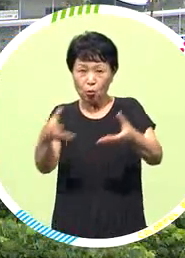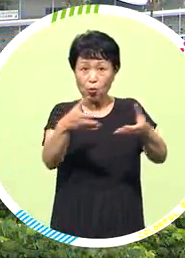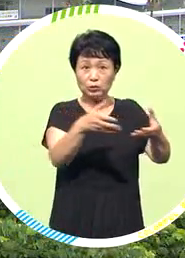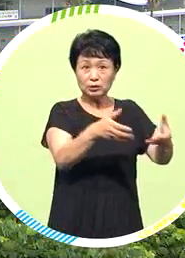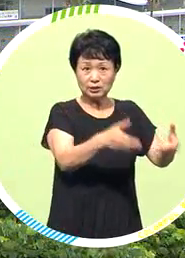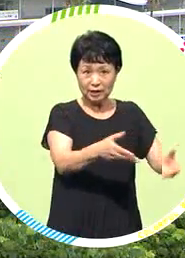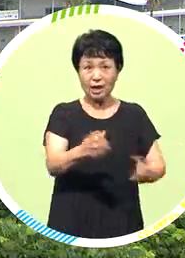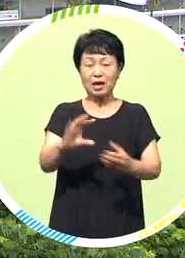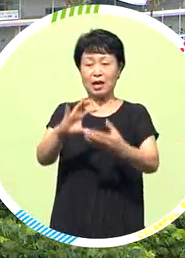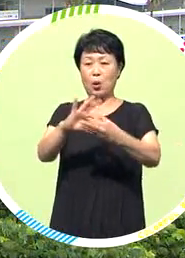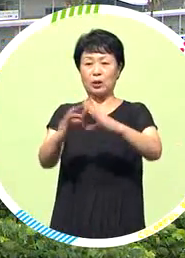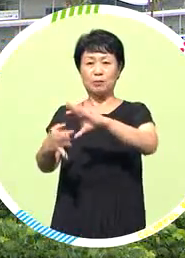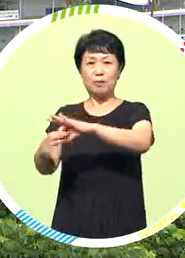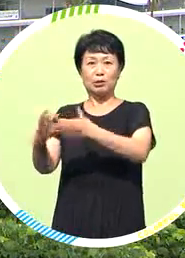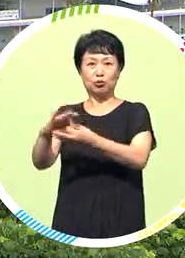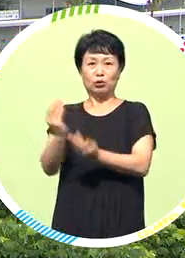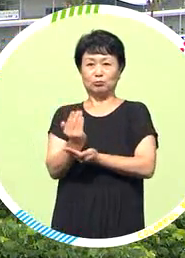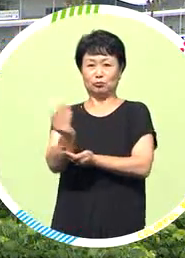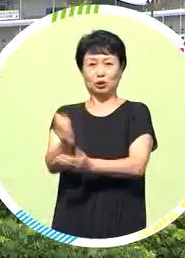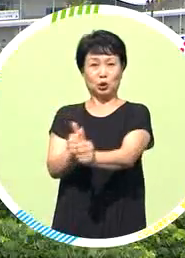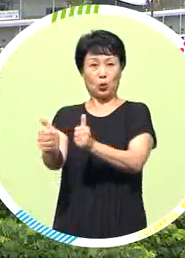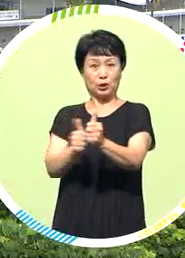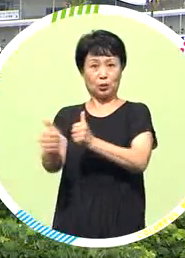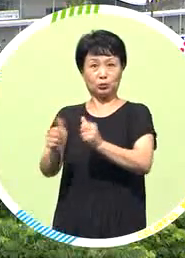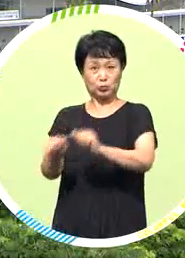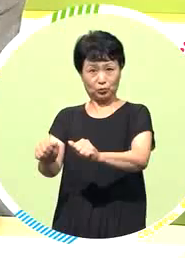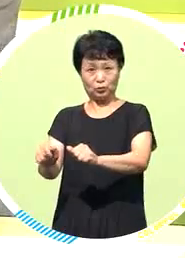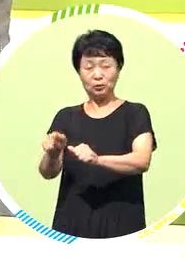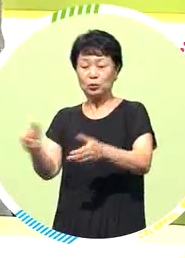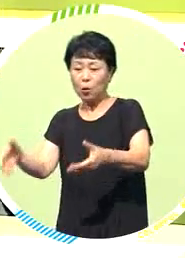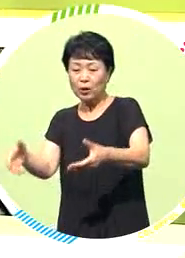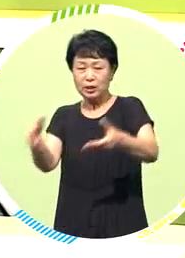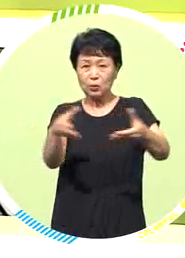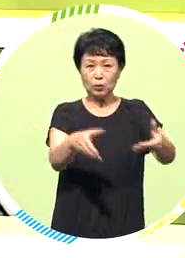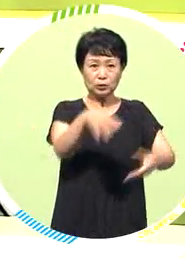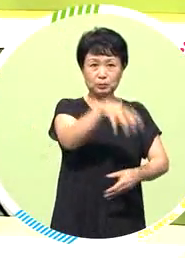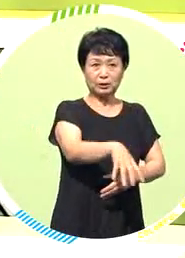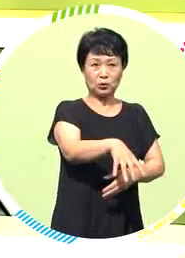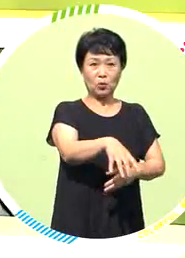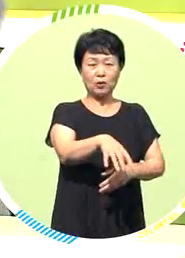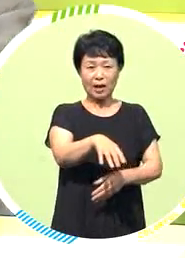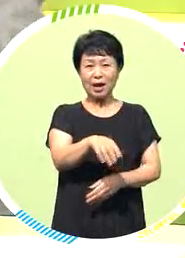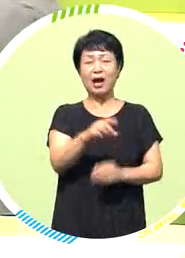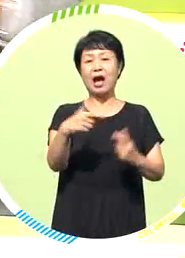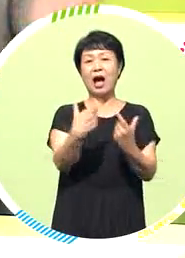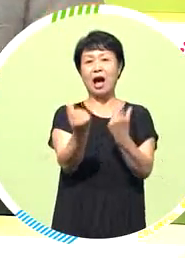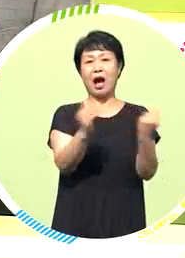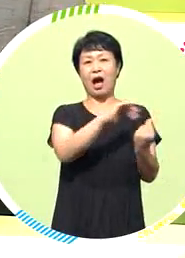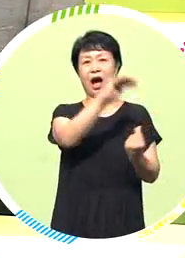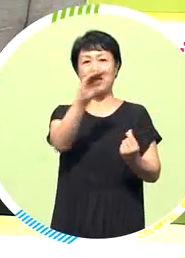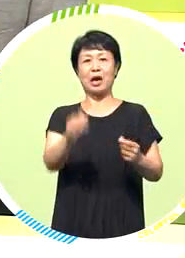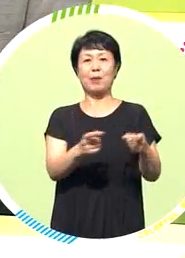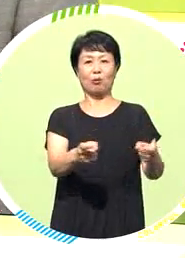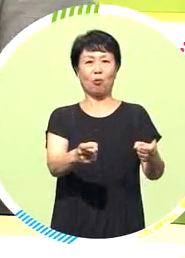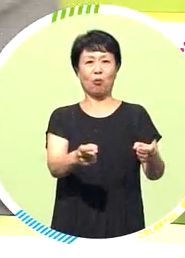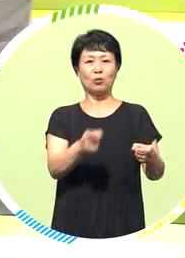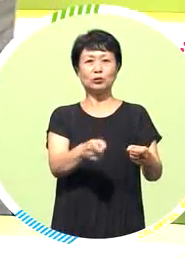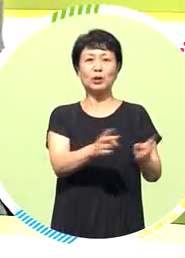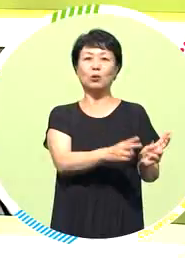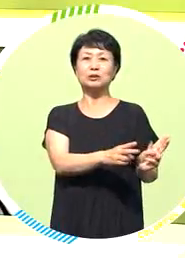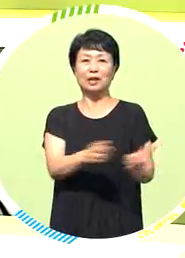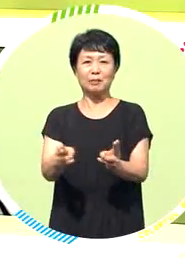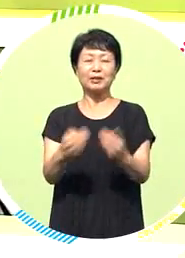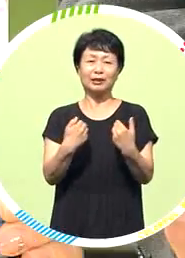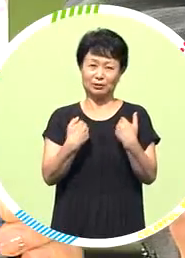ないと競技会場できないですからね。これを移動する先、これが葉山港ですね。ここの整備をしましょうということ、うん、で